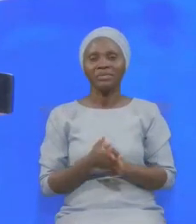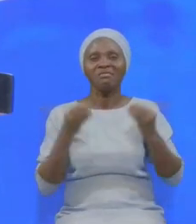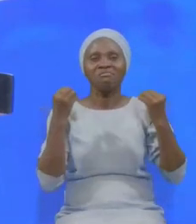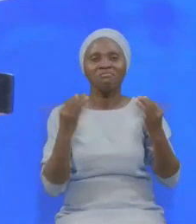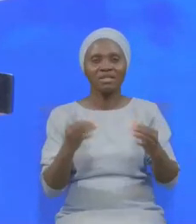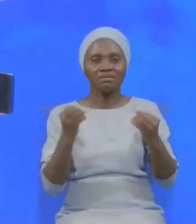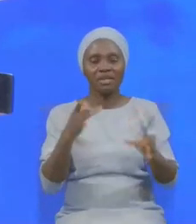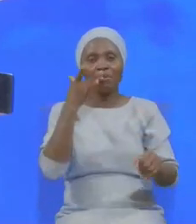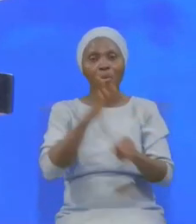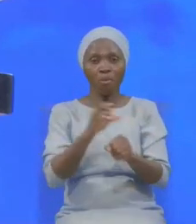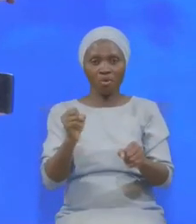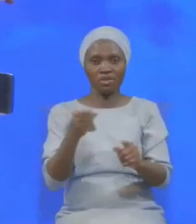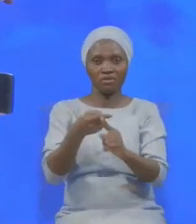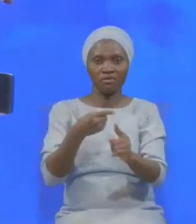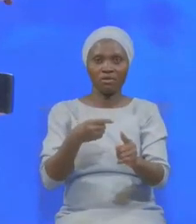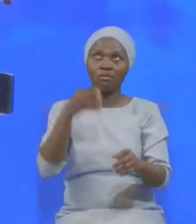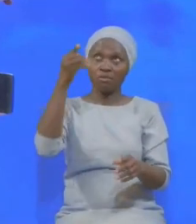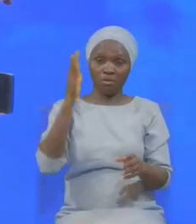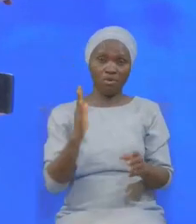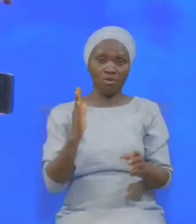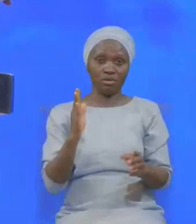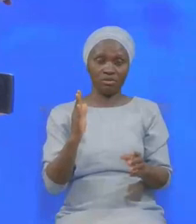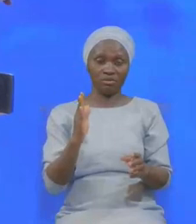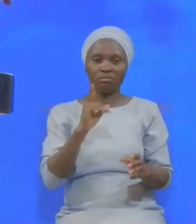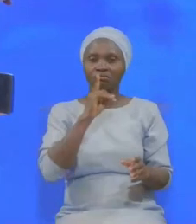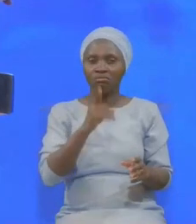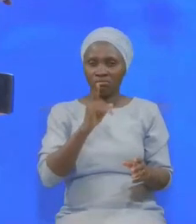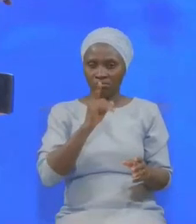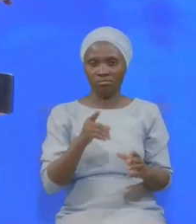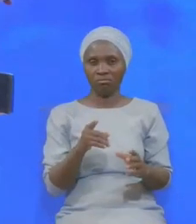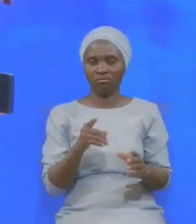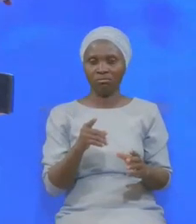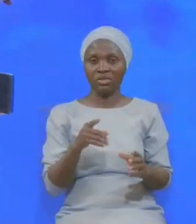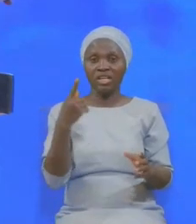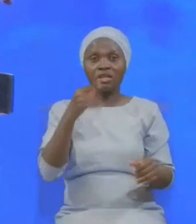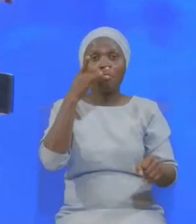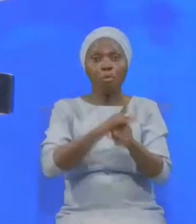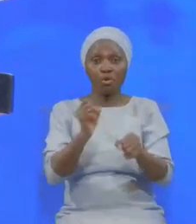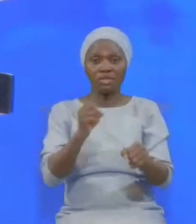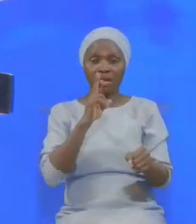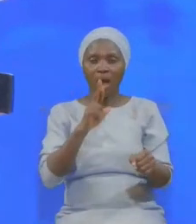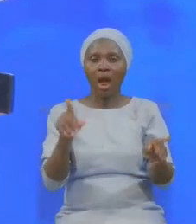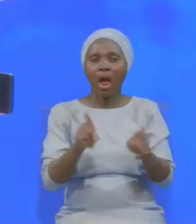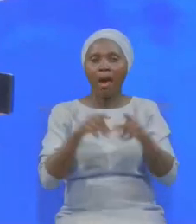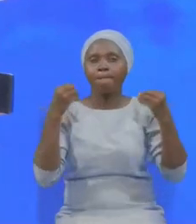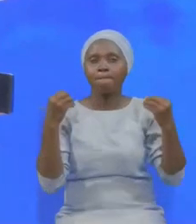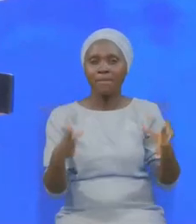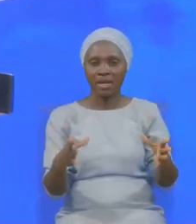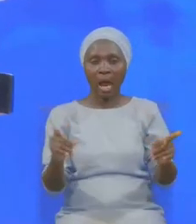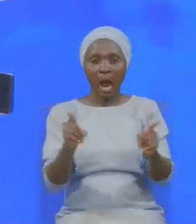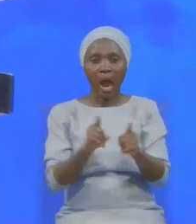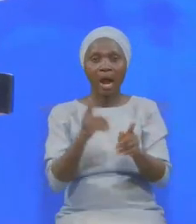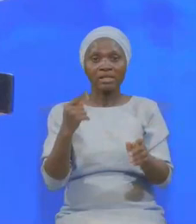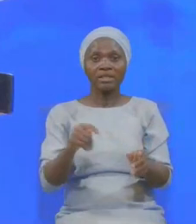beaucoup de promesses de la part de Dieu, au fait. Les promesses sont aussi nombreux que